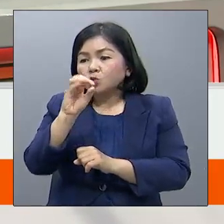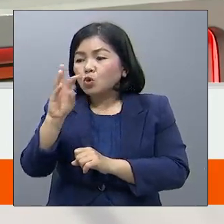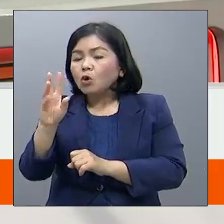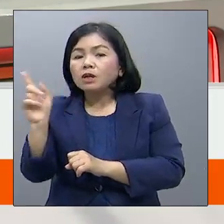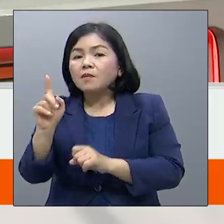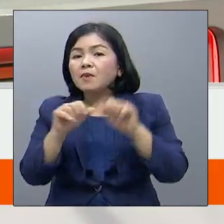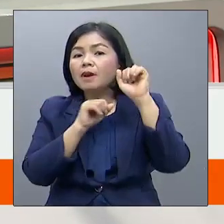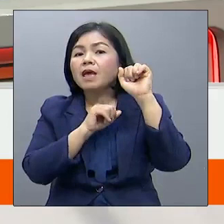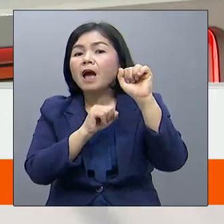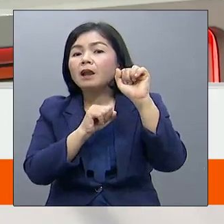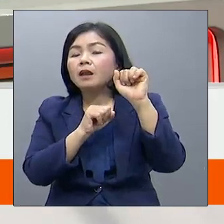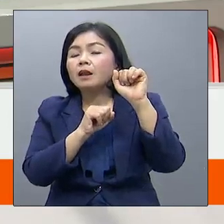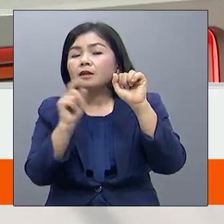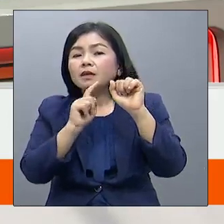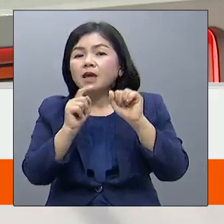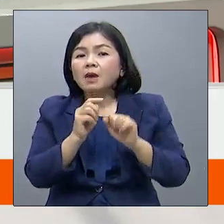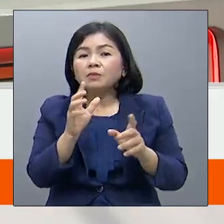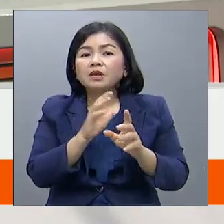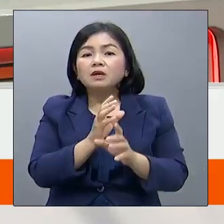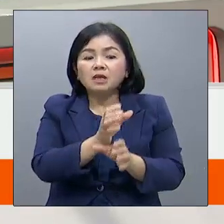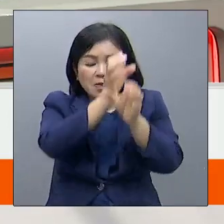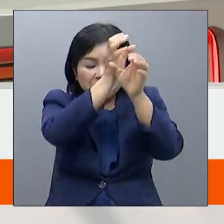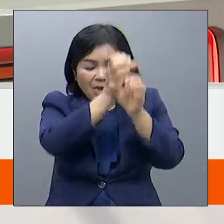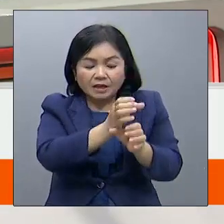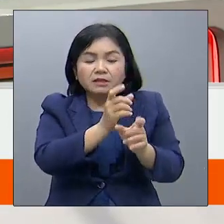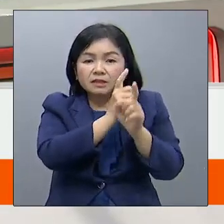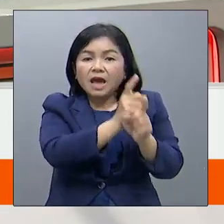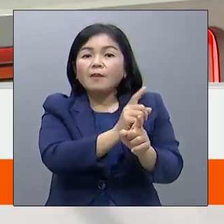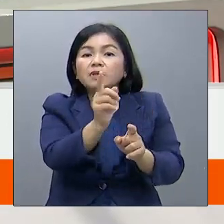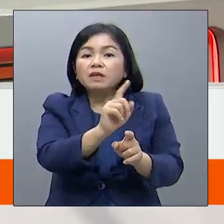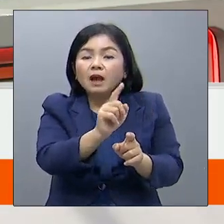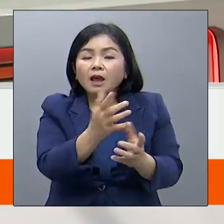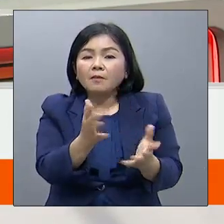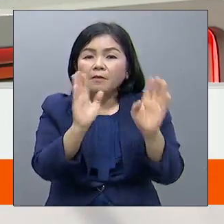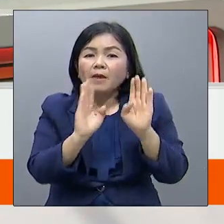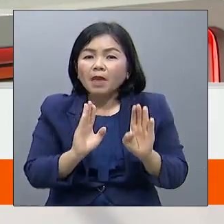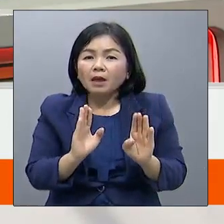กรอบที่ปักหมุดตามแนวคูเมืองของเมืองศรีเทพนะคะ